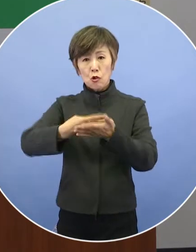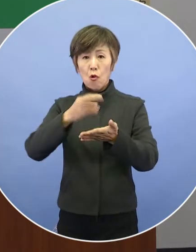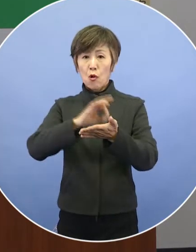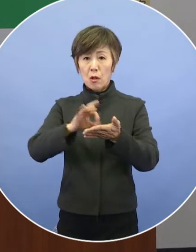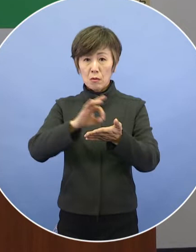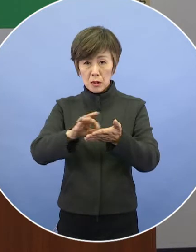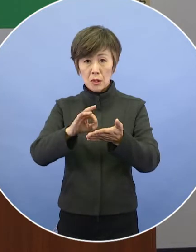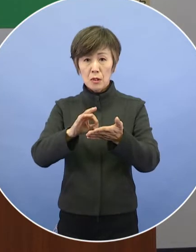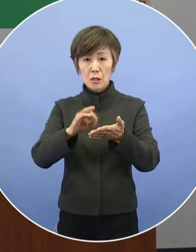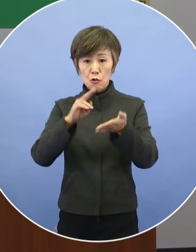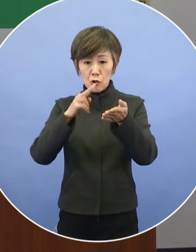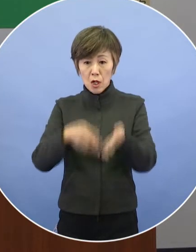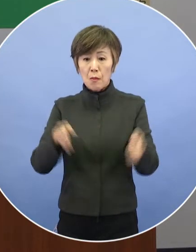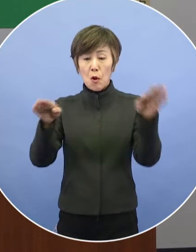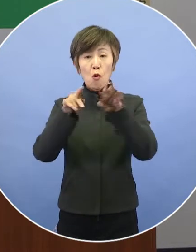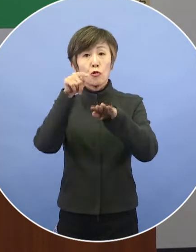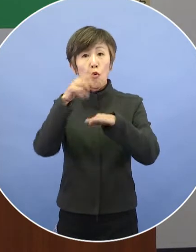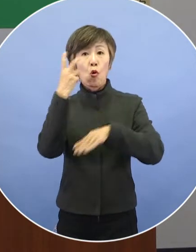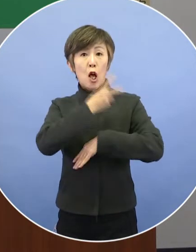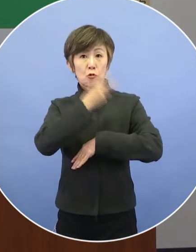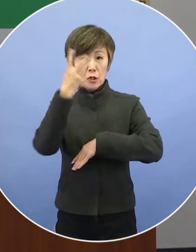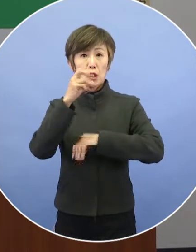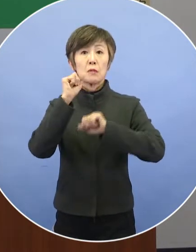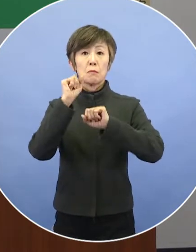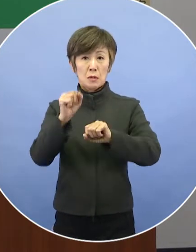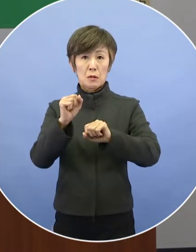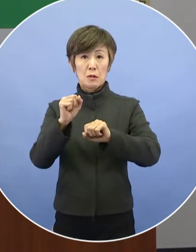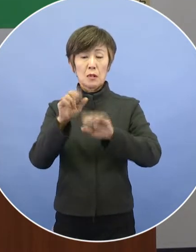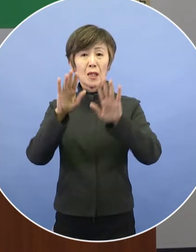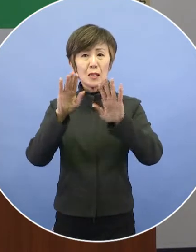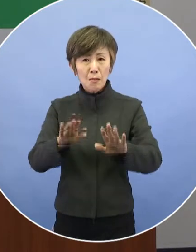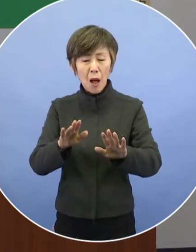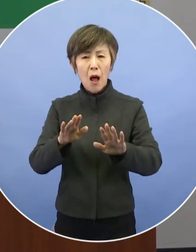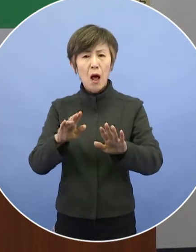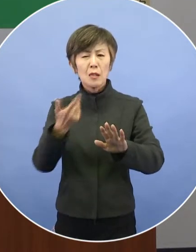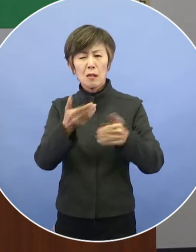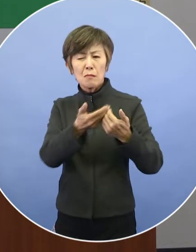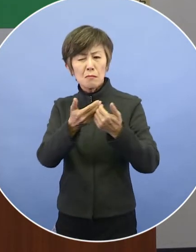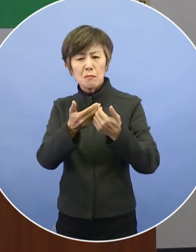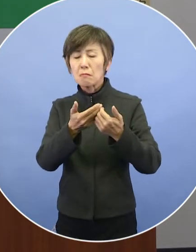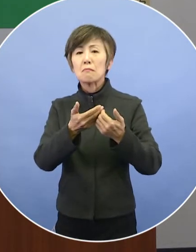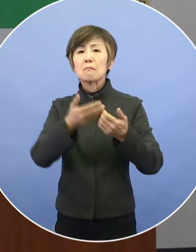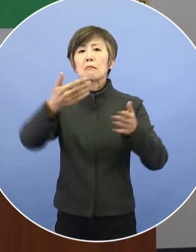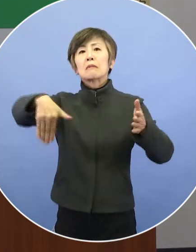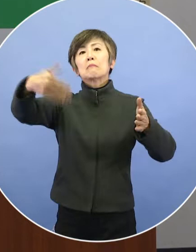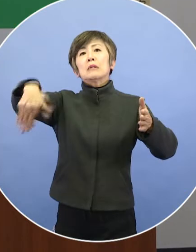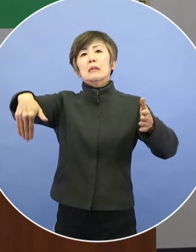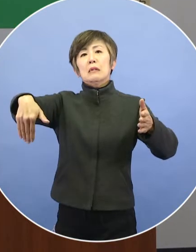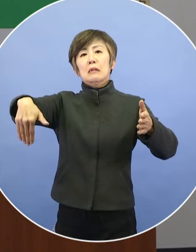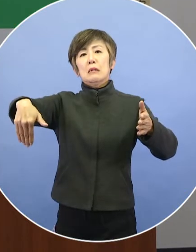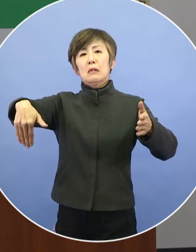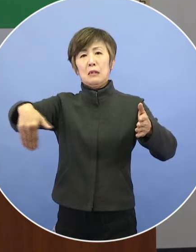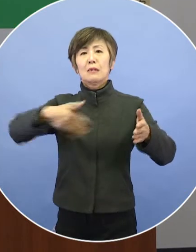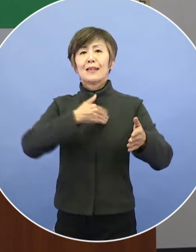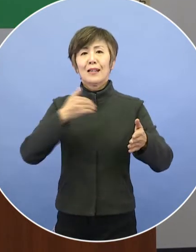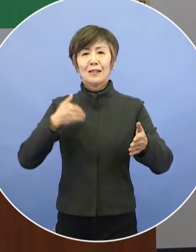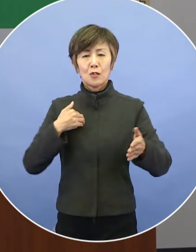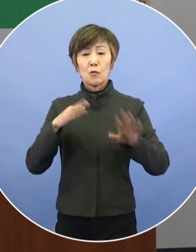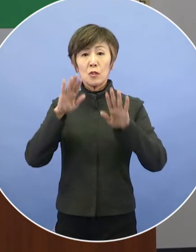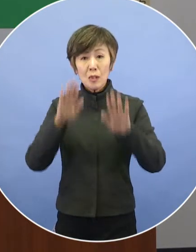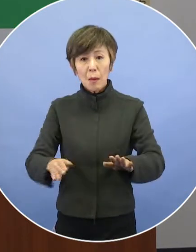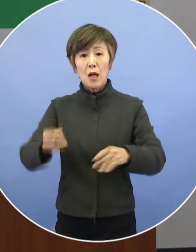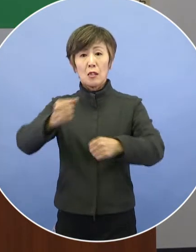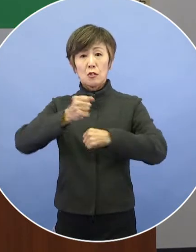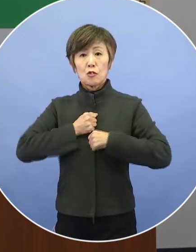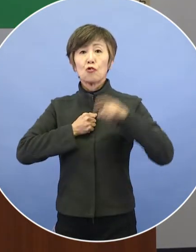も病院等にも確認をいたしておりますが今医療引っ張っていう状況にはないということでございますので感染